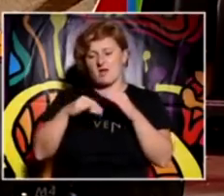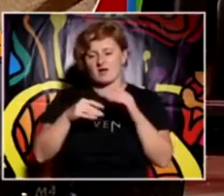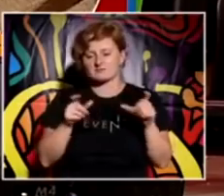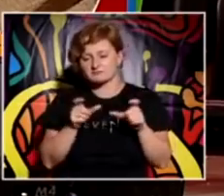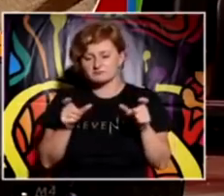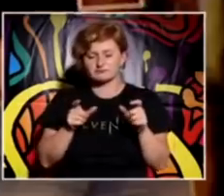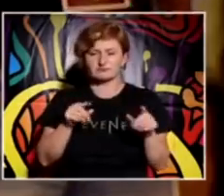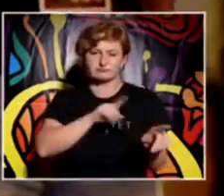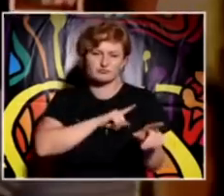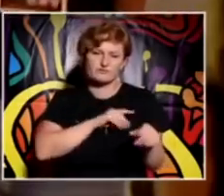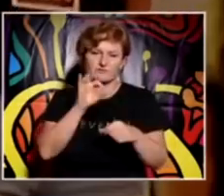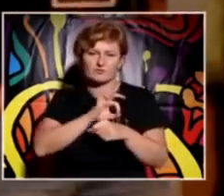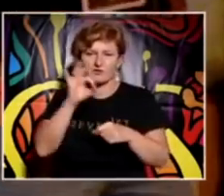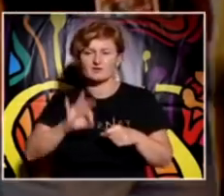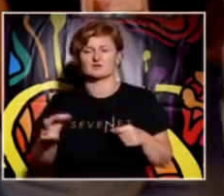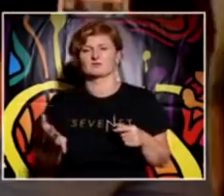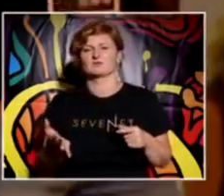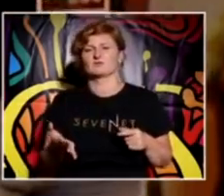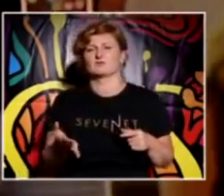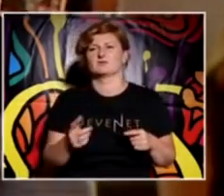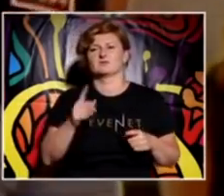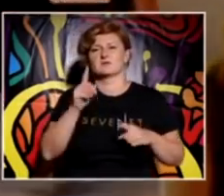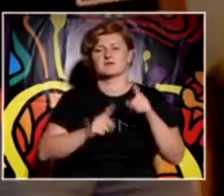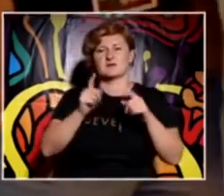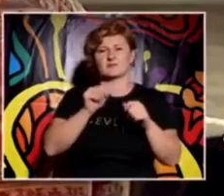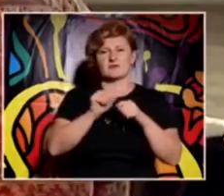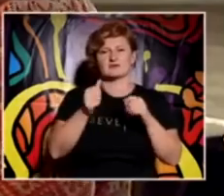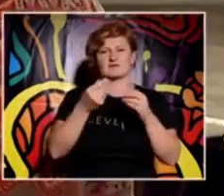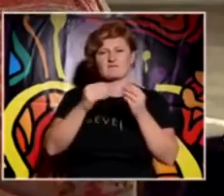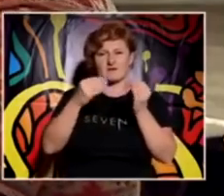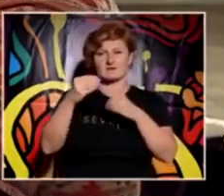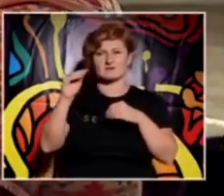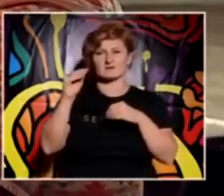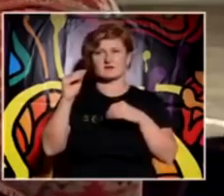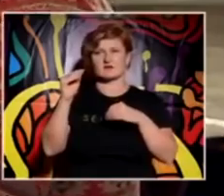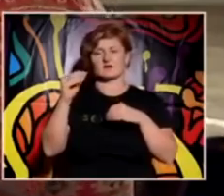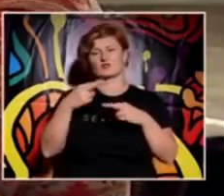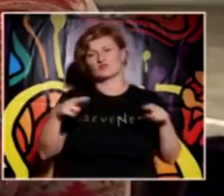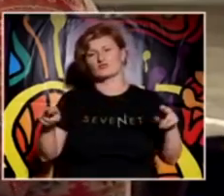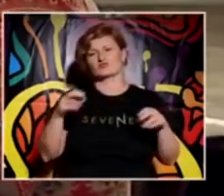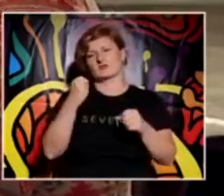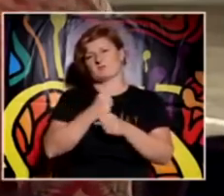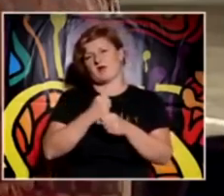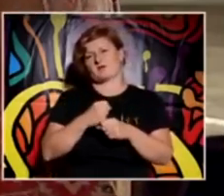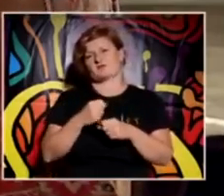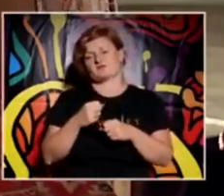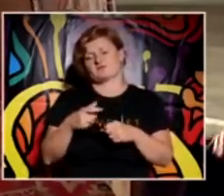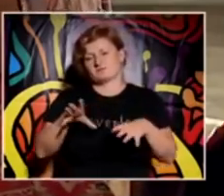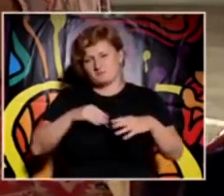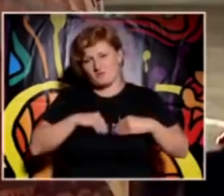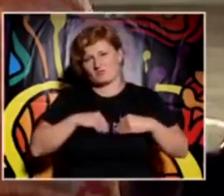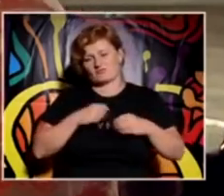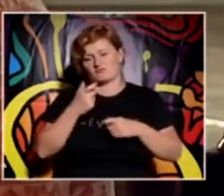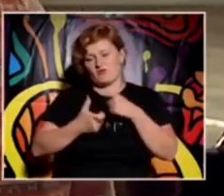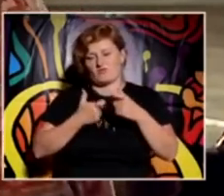nadzorowanie projektami. Czasami jest naprawdę coraz więcej różnego typu prac, które można